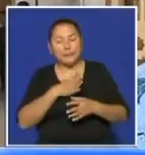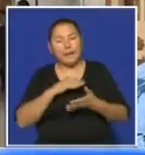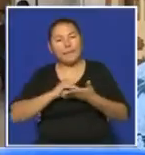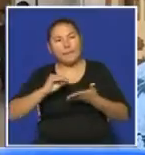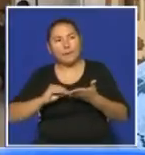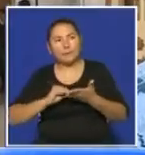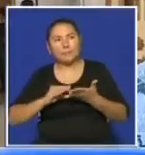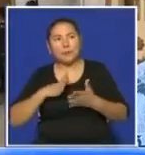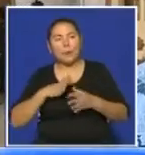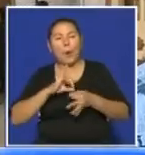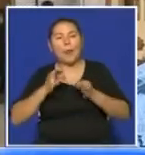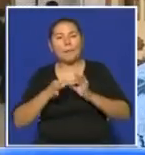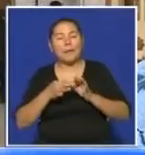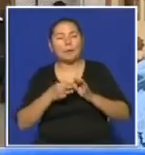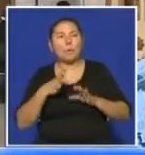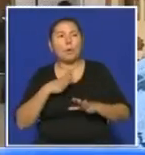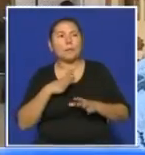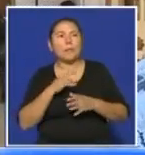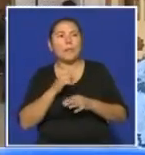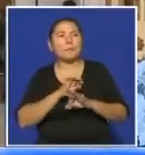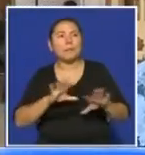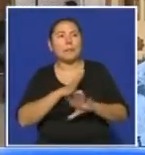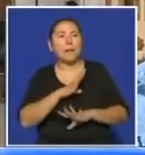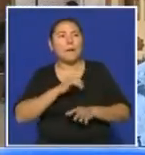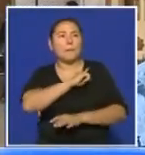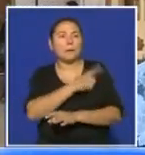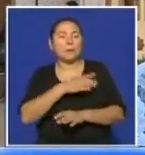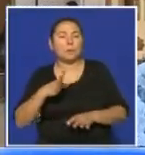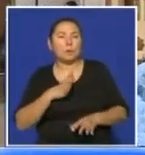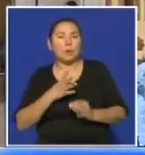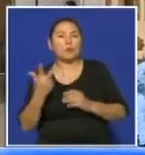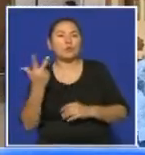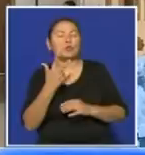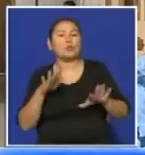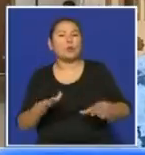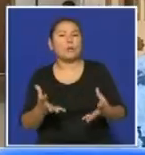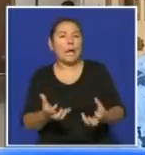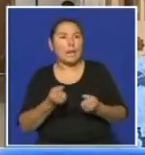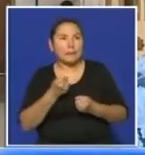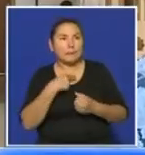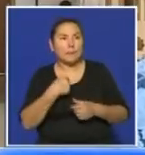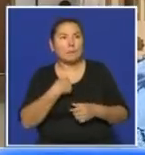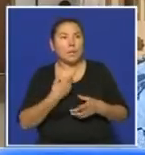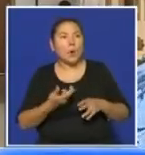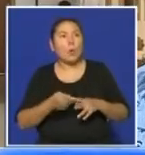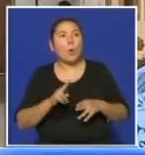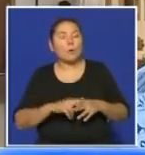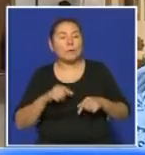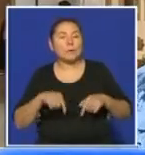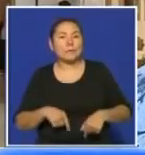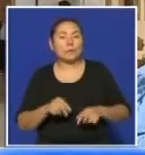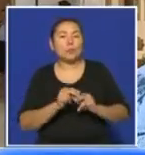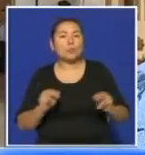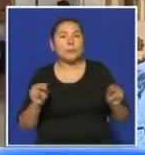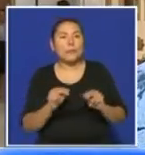және олимпиада оңай болды деп айта алмаймын. Қарсыластар мықты болды, дегенмен 3-ші орынды алдым. Мен осы дарын